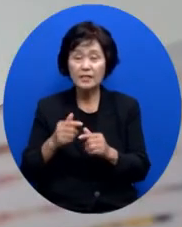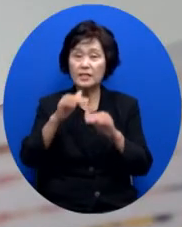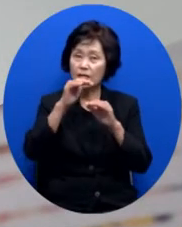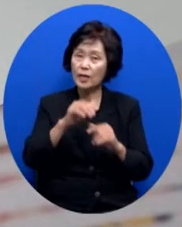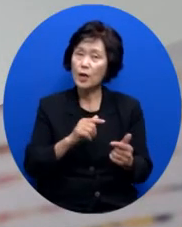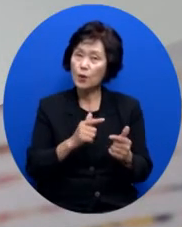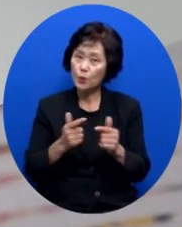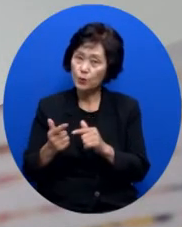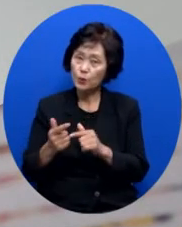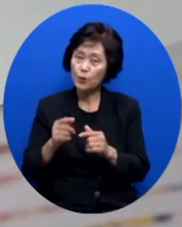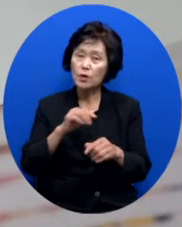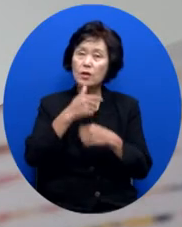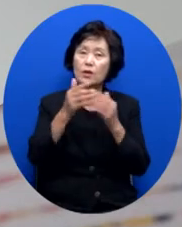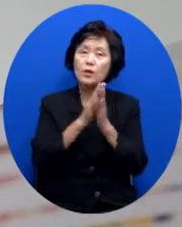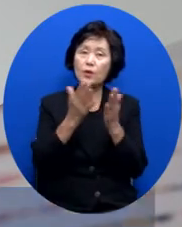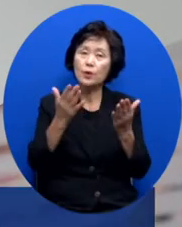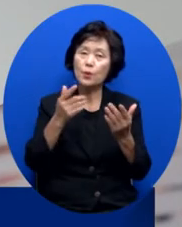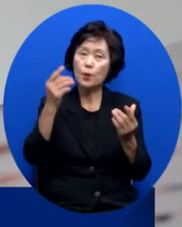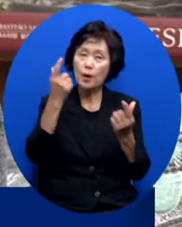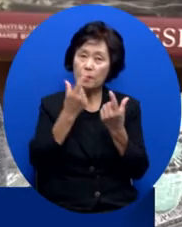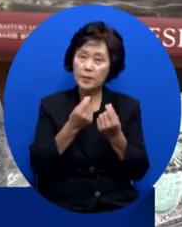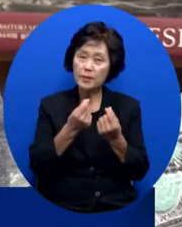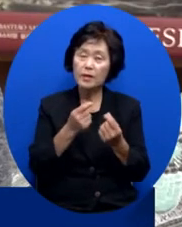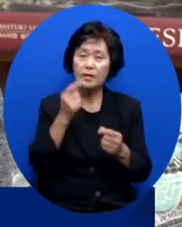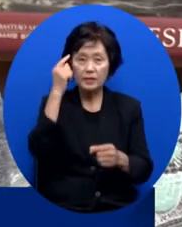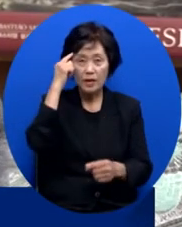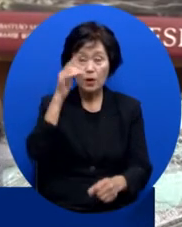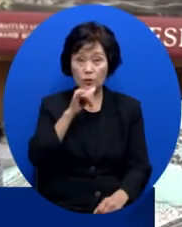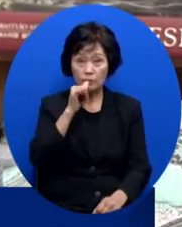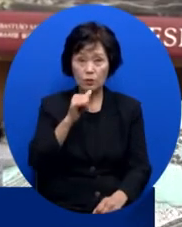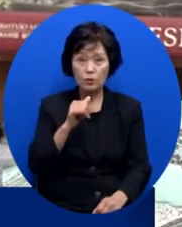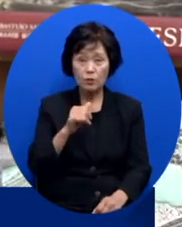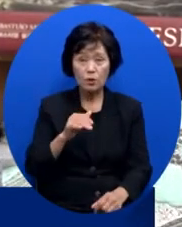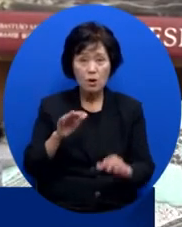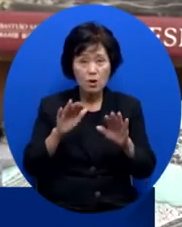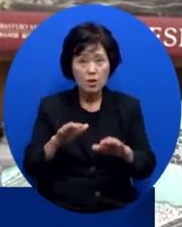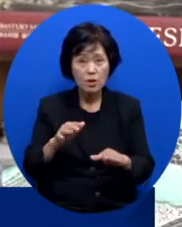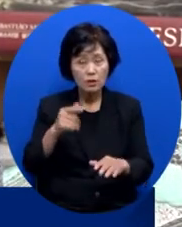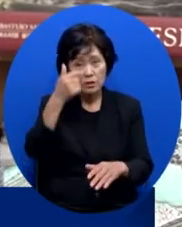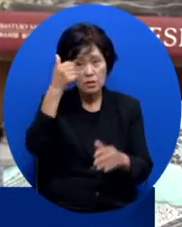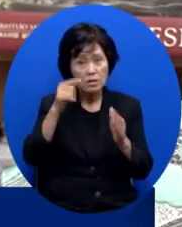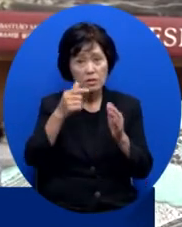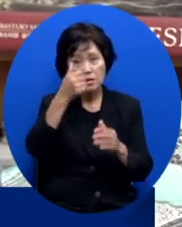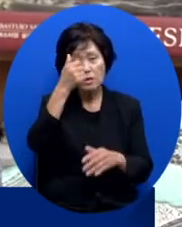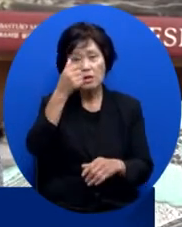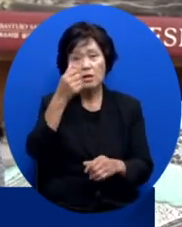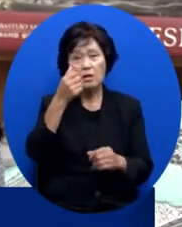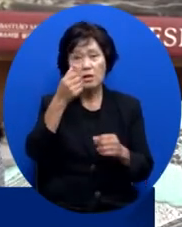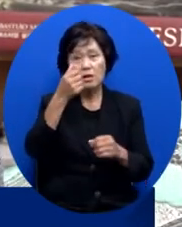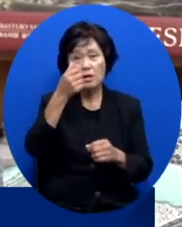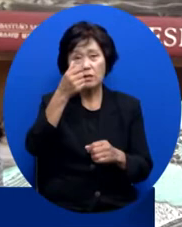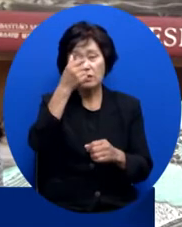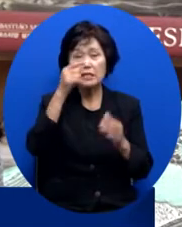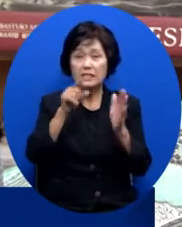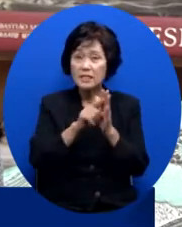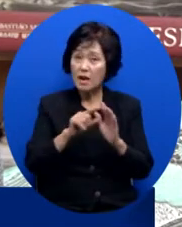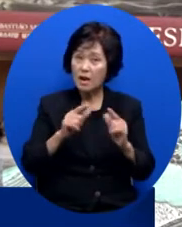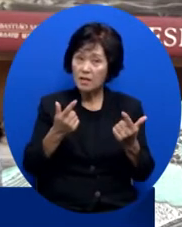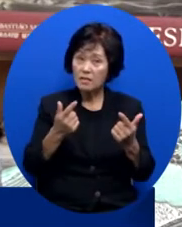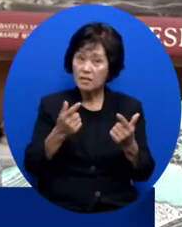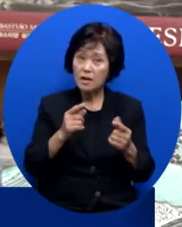말합니다 그 현대신학 아냐 이렇게 오해와 서요 몸에 중요성을 부인하고 그저 무슨